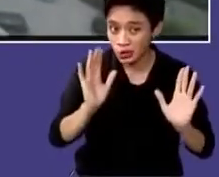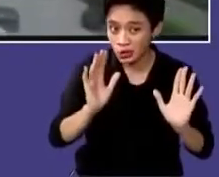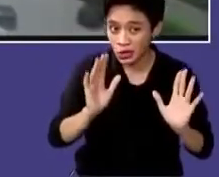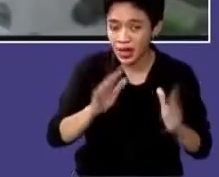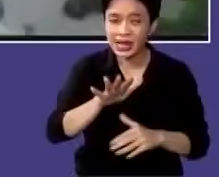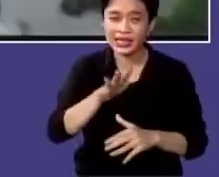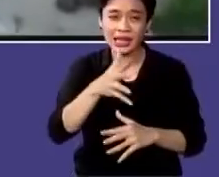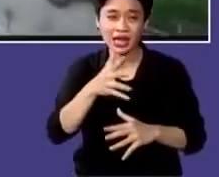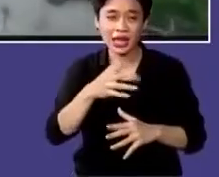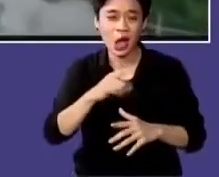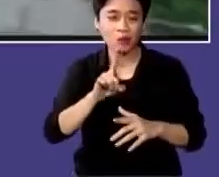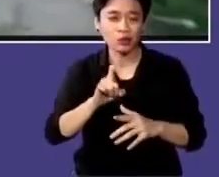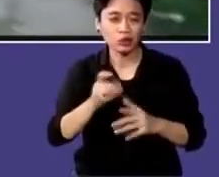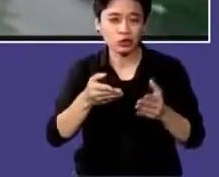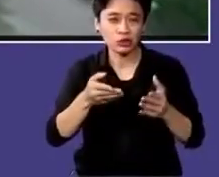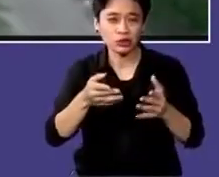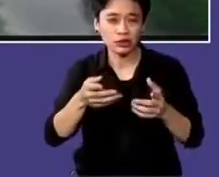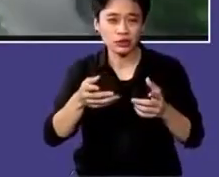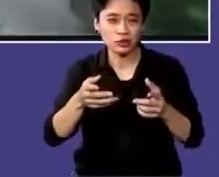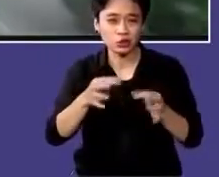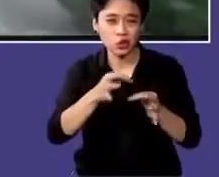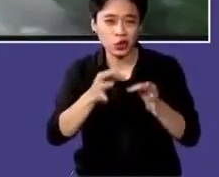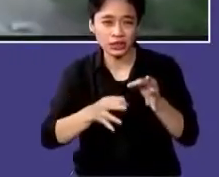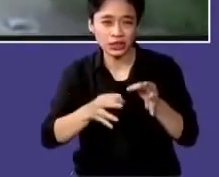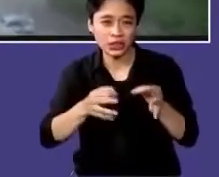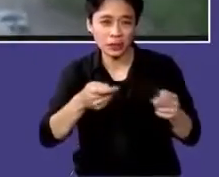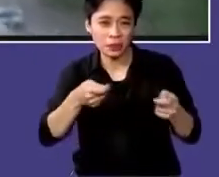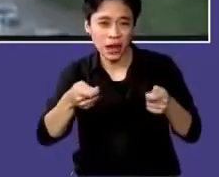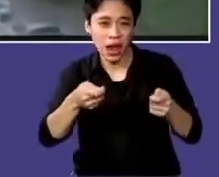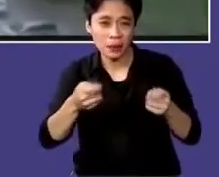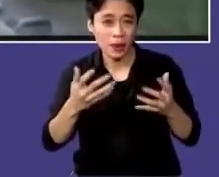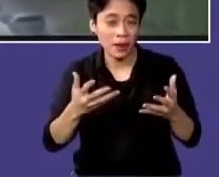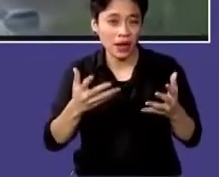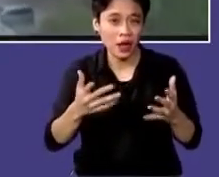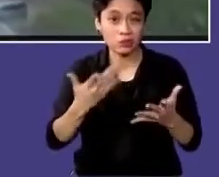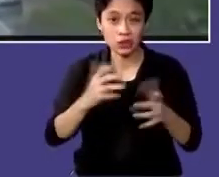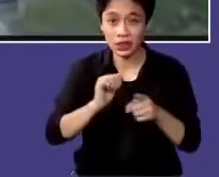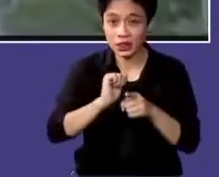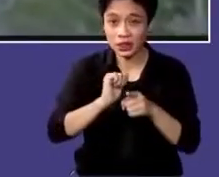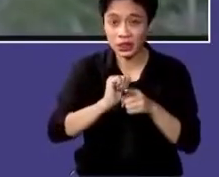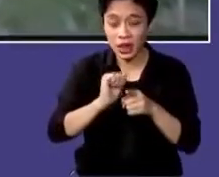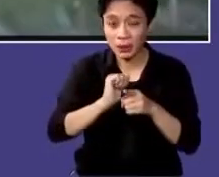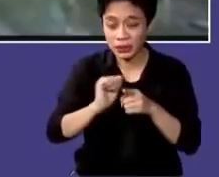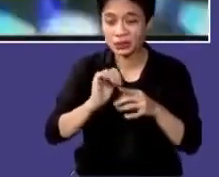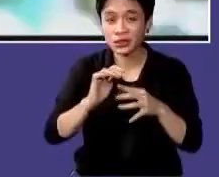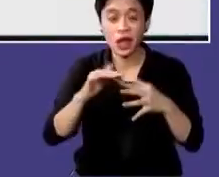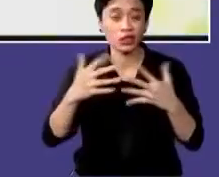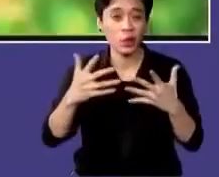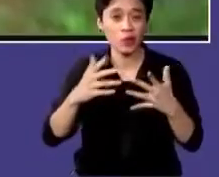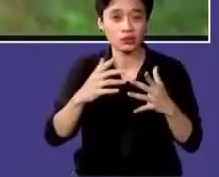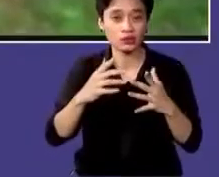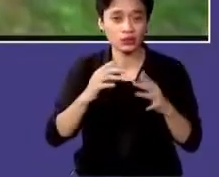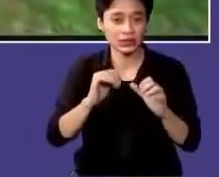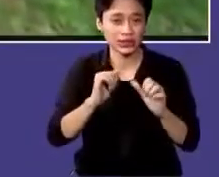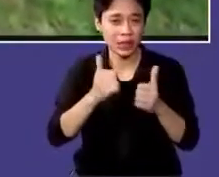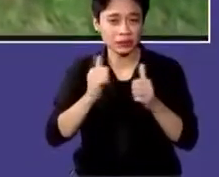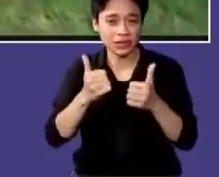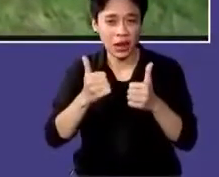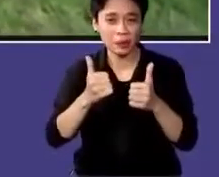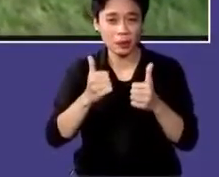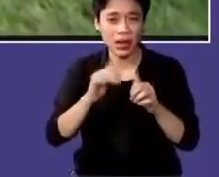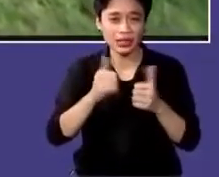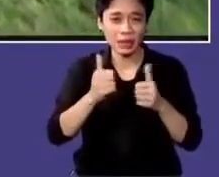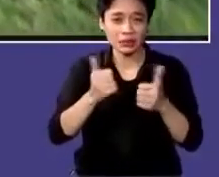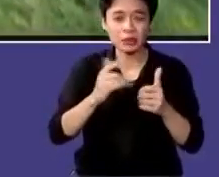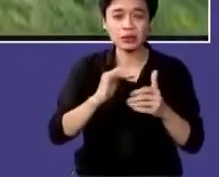proporsi Penanganannya Baik itu dengan terapi kemudian antisipasi yang eh apa high